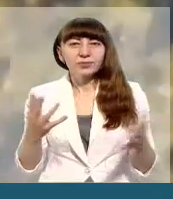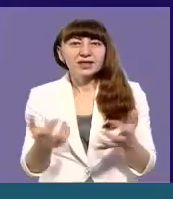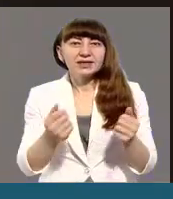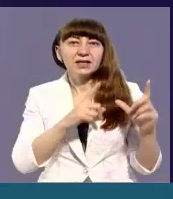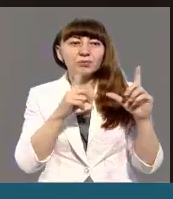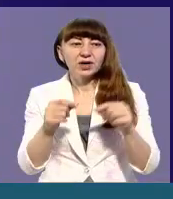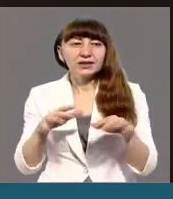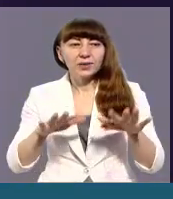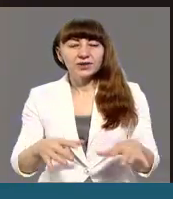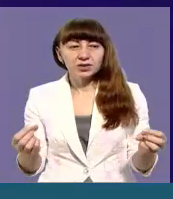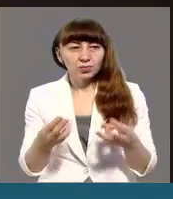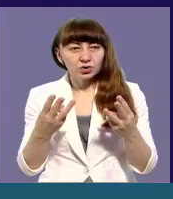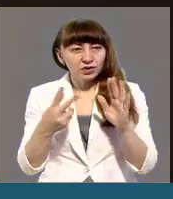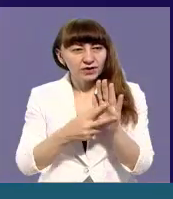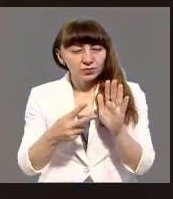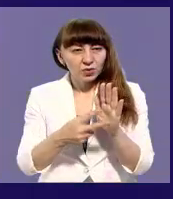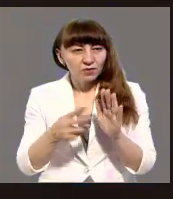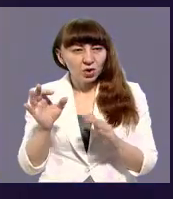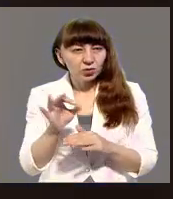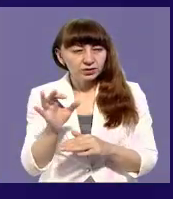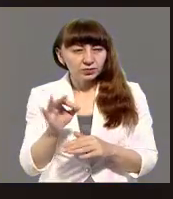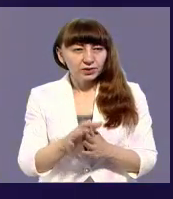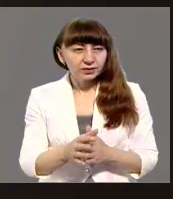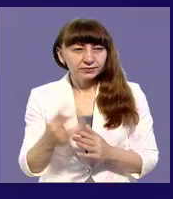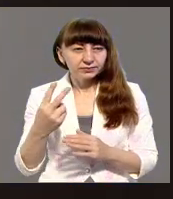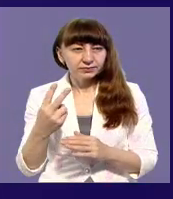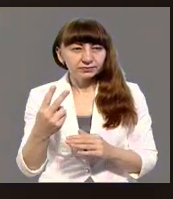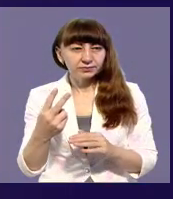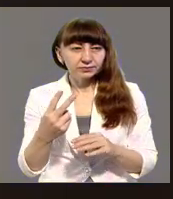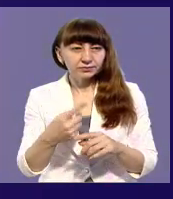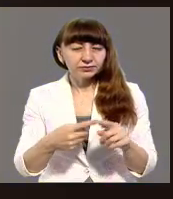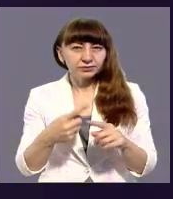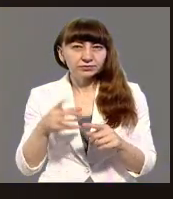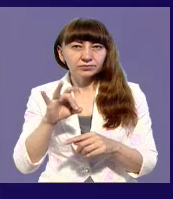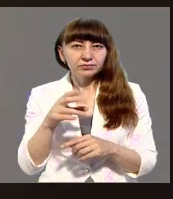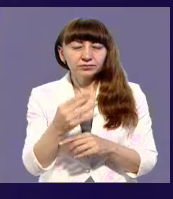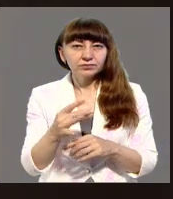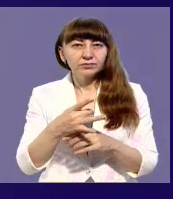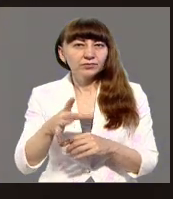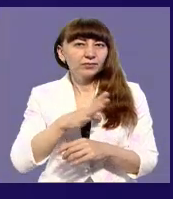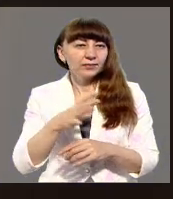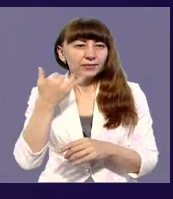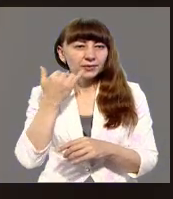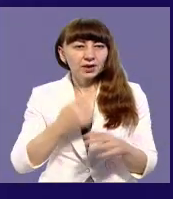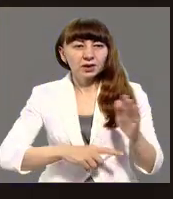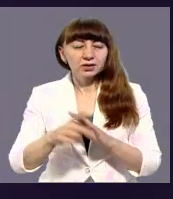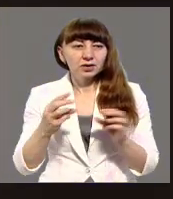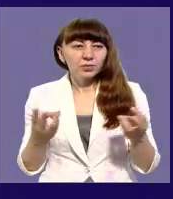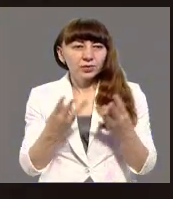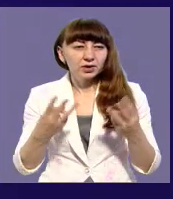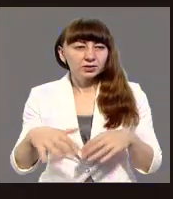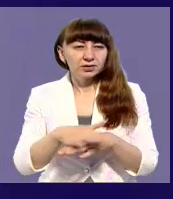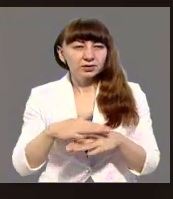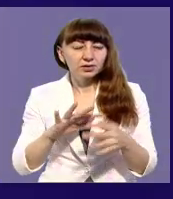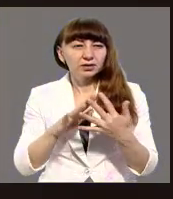пожара 8 октября 1226 на пункт связи части костинского района поступило сообщение о загорании Степного массива в